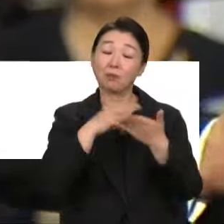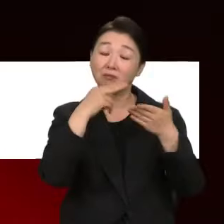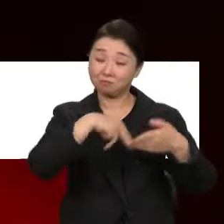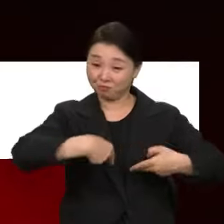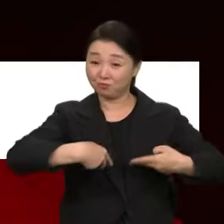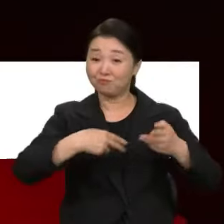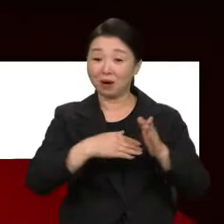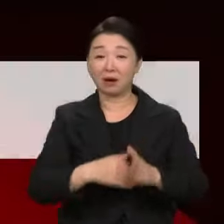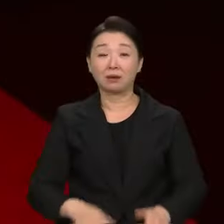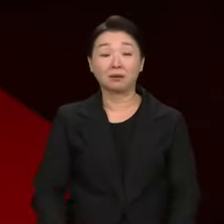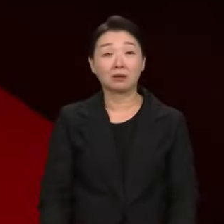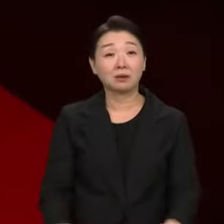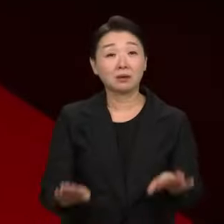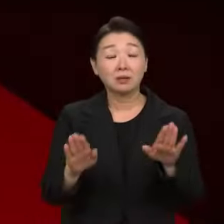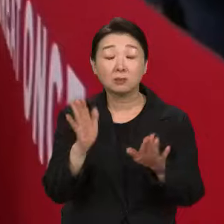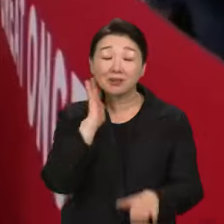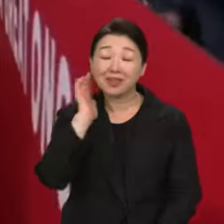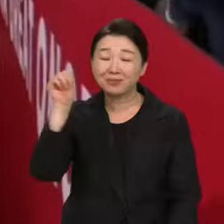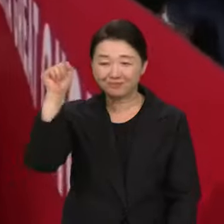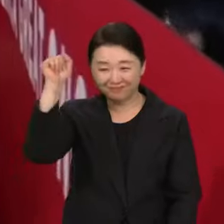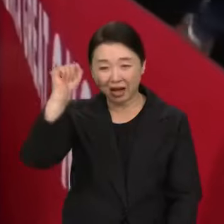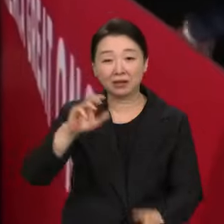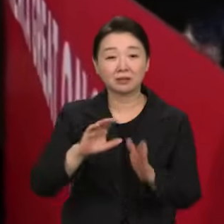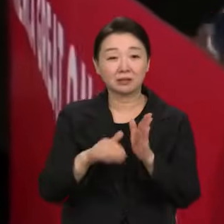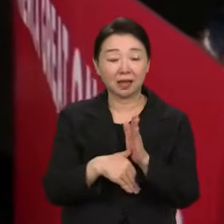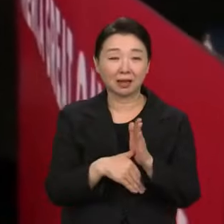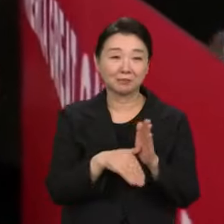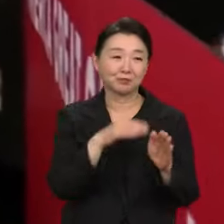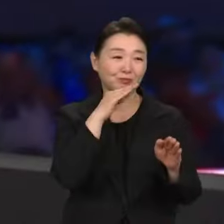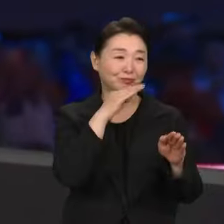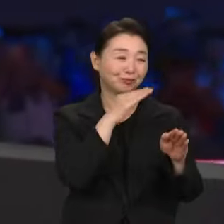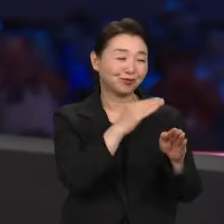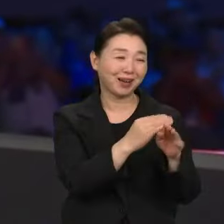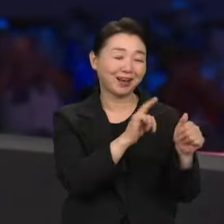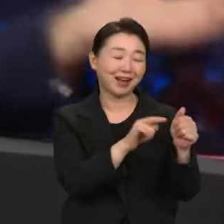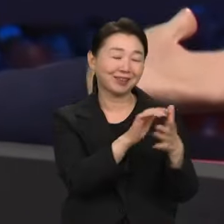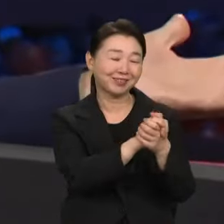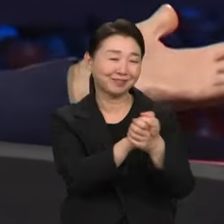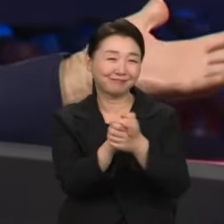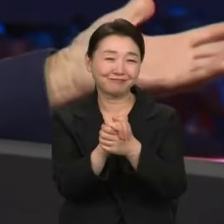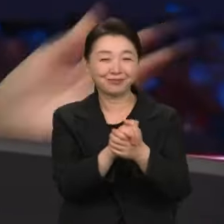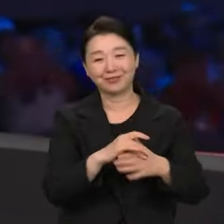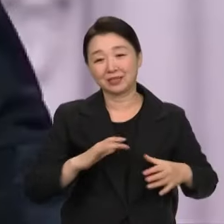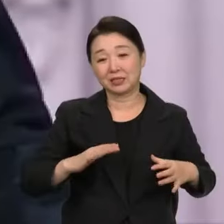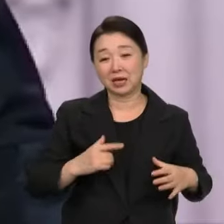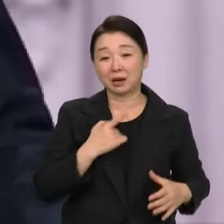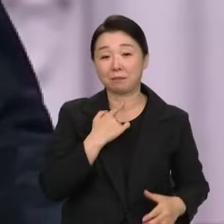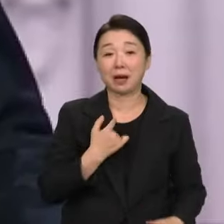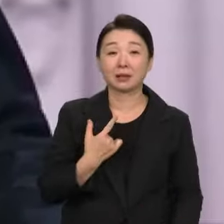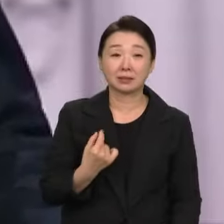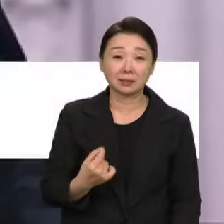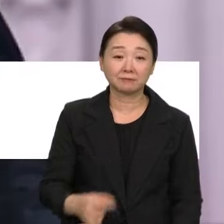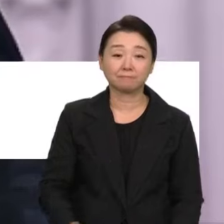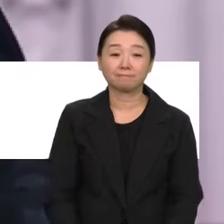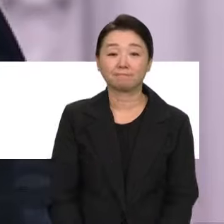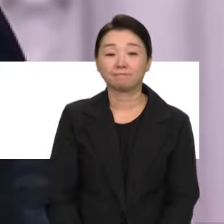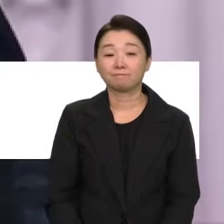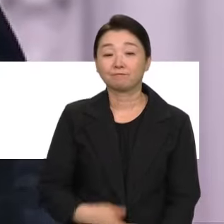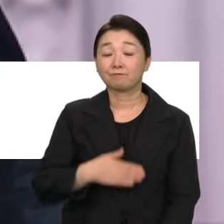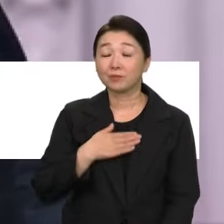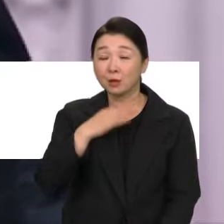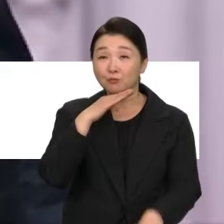letters. 이번 대선 유세 과정에서도 김정은과의 친분을 여러 차례 과시해 왔습니다. But now I got along with him